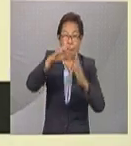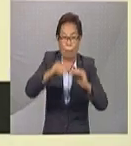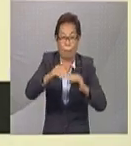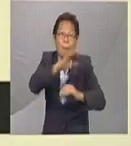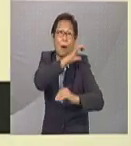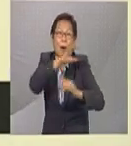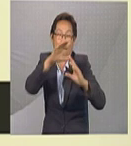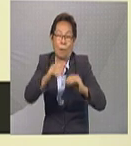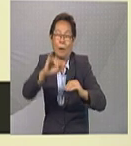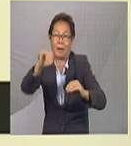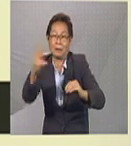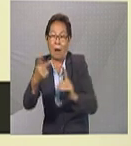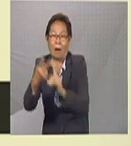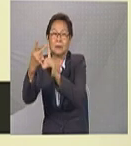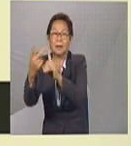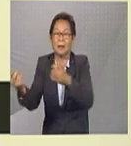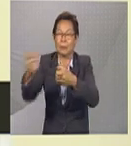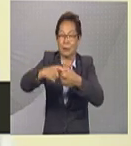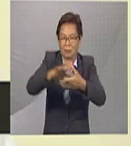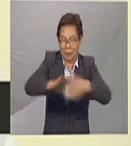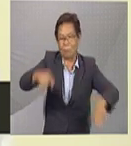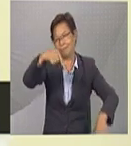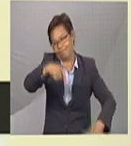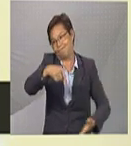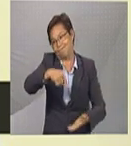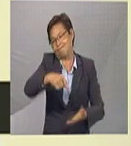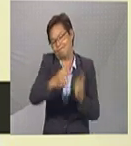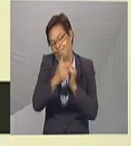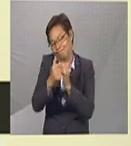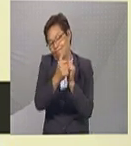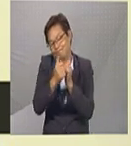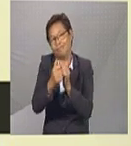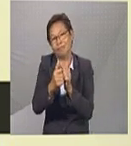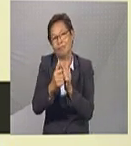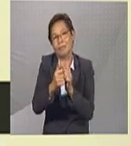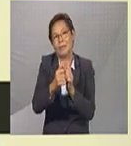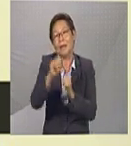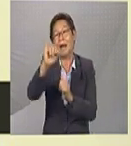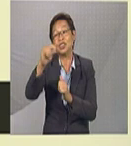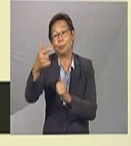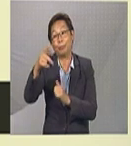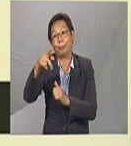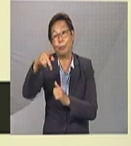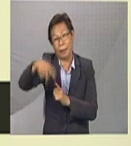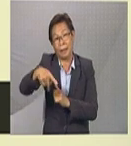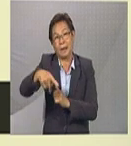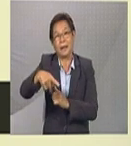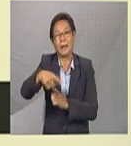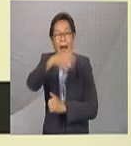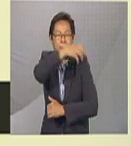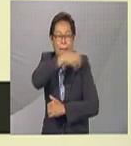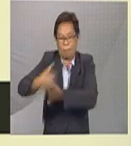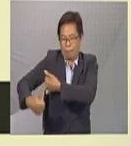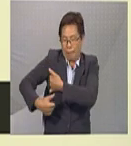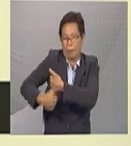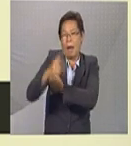mesyuarat jawatan kuasa khas mengenai keselamatan ini bersama dengan Tan Sri IGP, Panglima Akatan